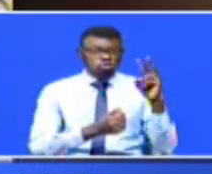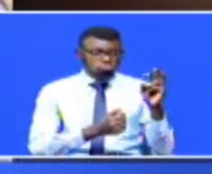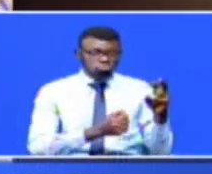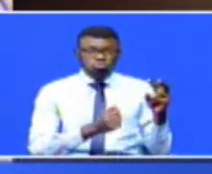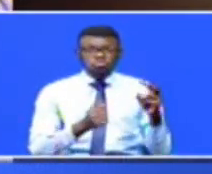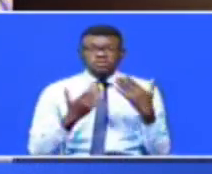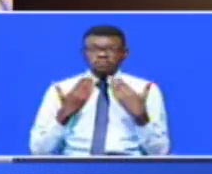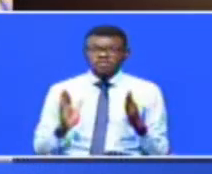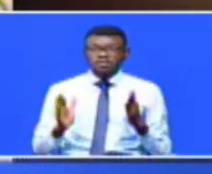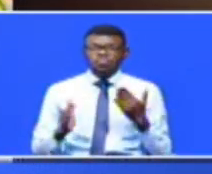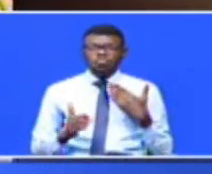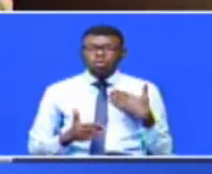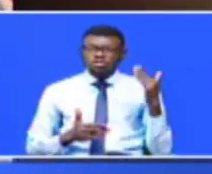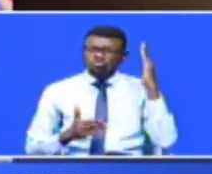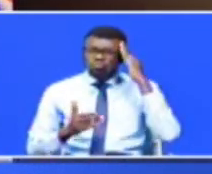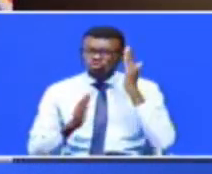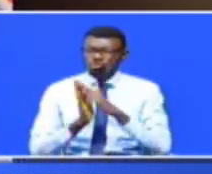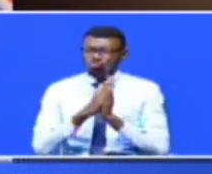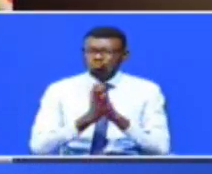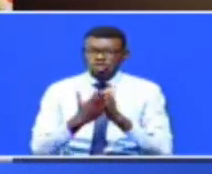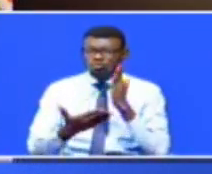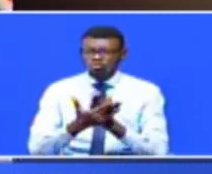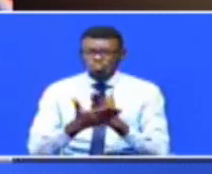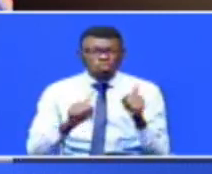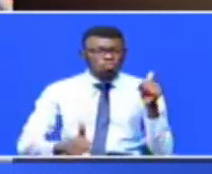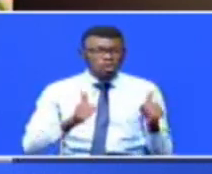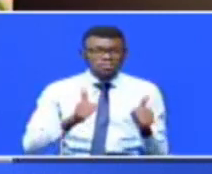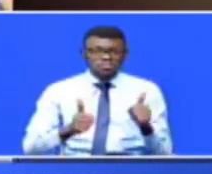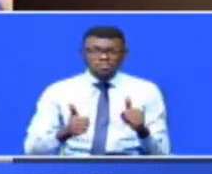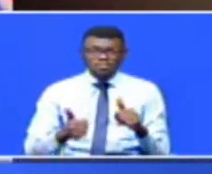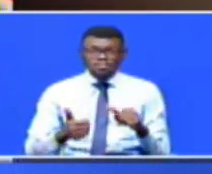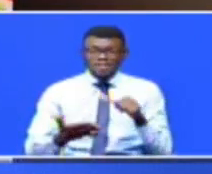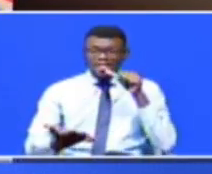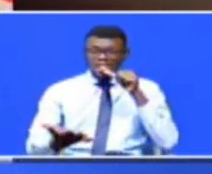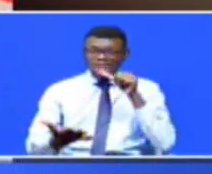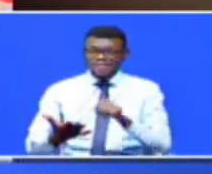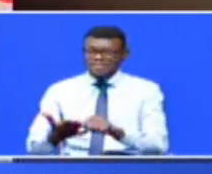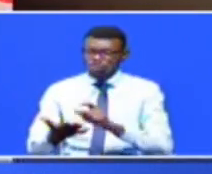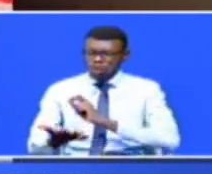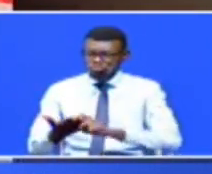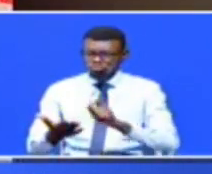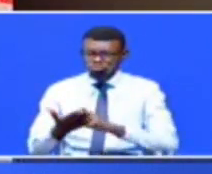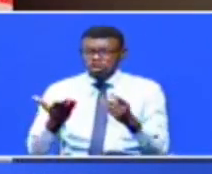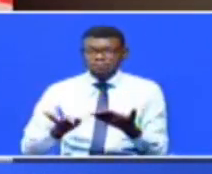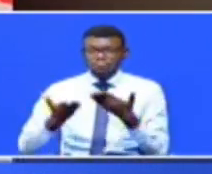ukweli wa mambo kuhusiana na zile barua ambazo ulikuwa umeandikia board.